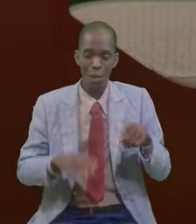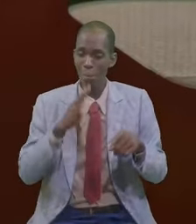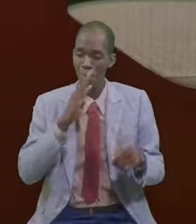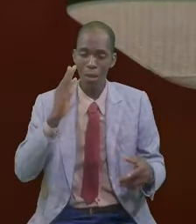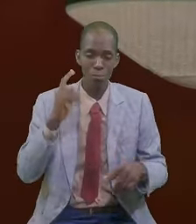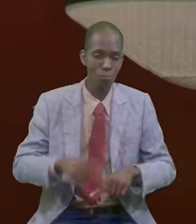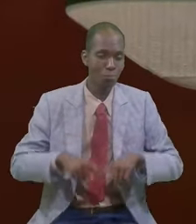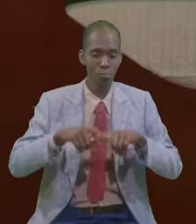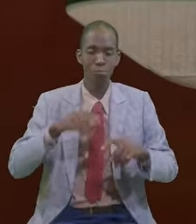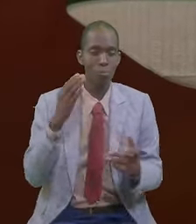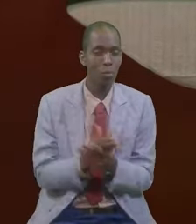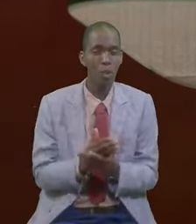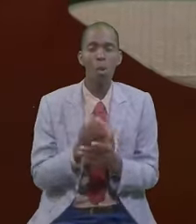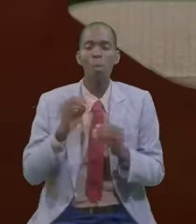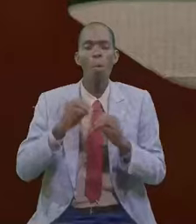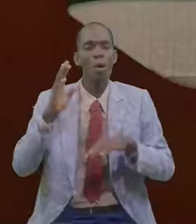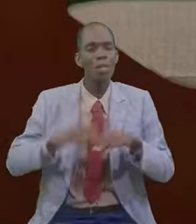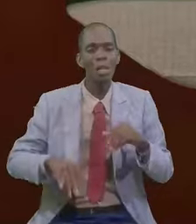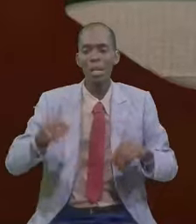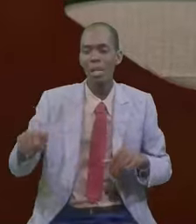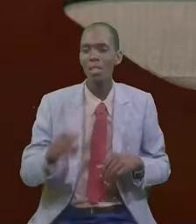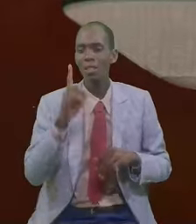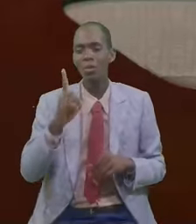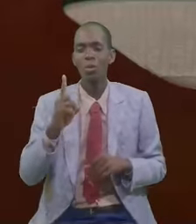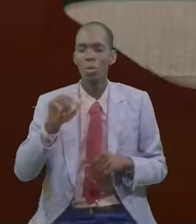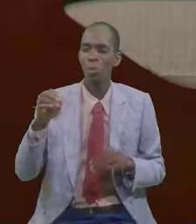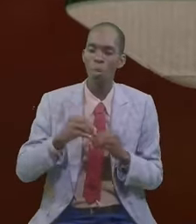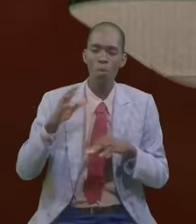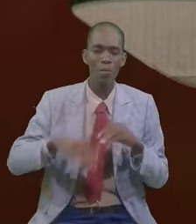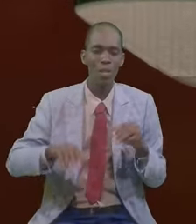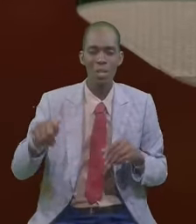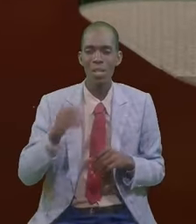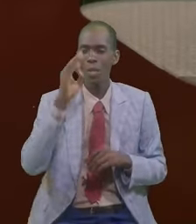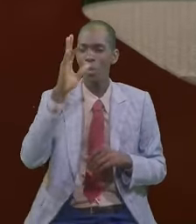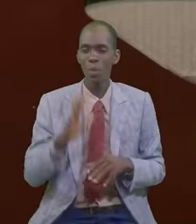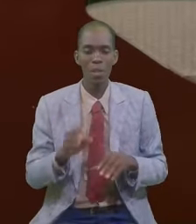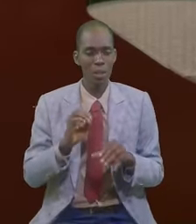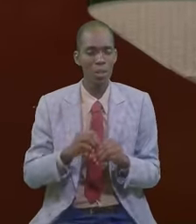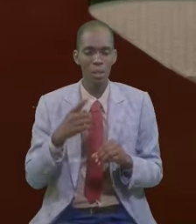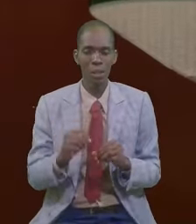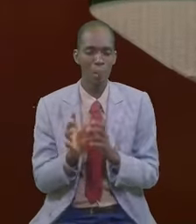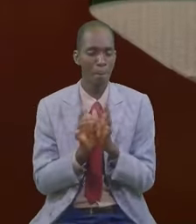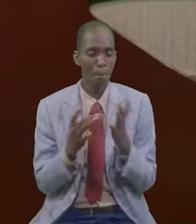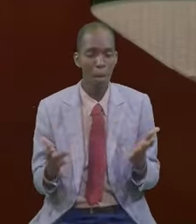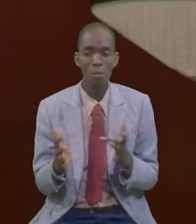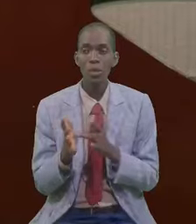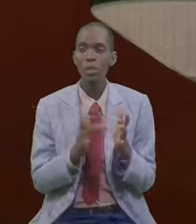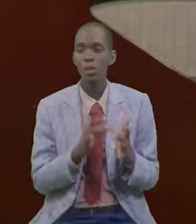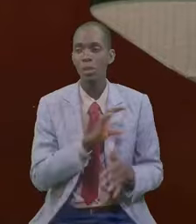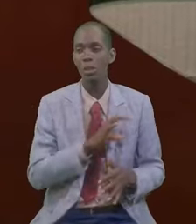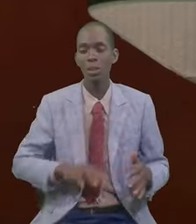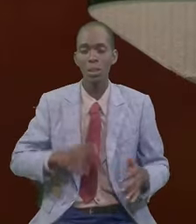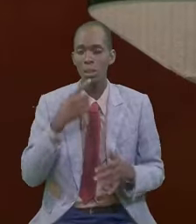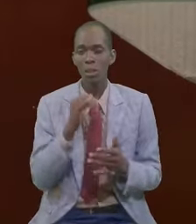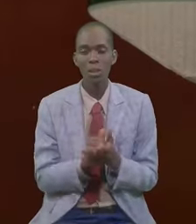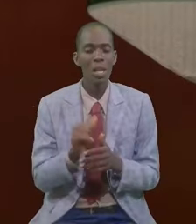autre prédicateur, plus que toute personne dans toute la Bible. Jésus a dit, tout arbre qui ne porte